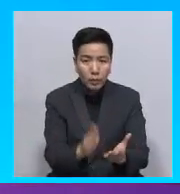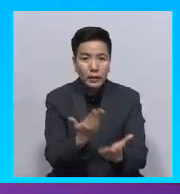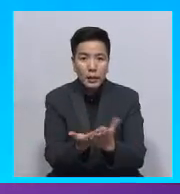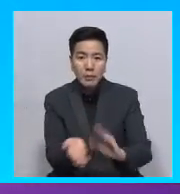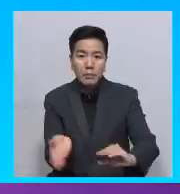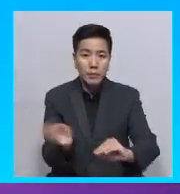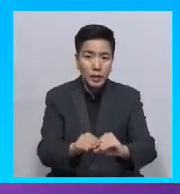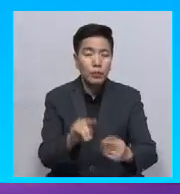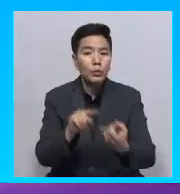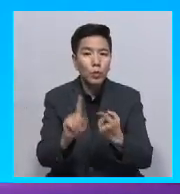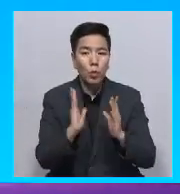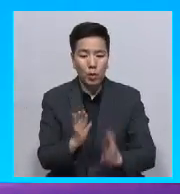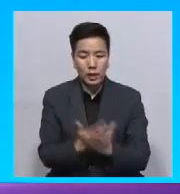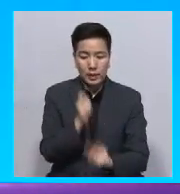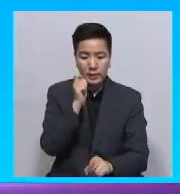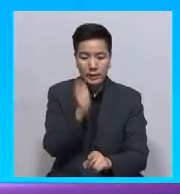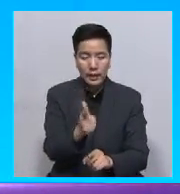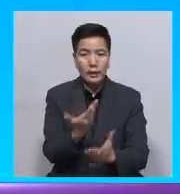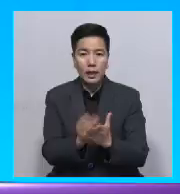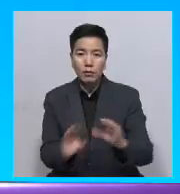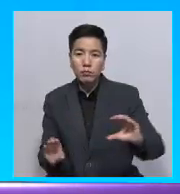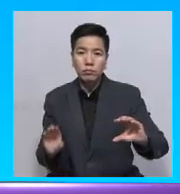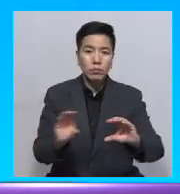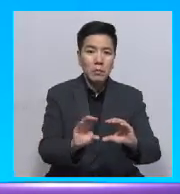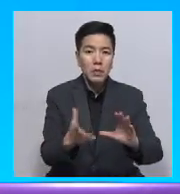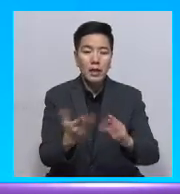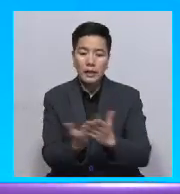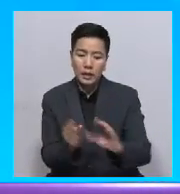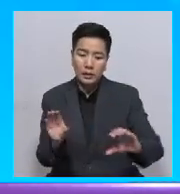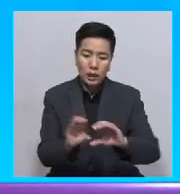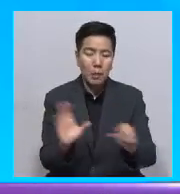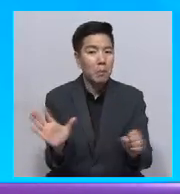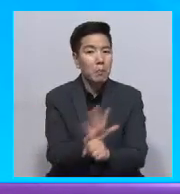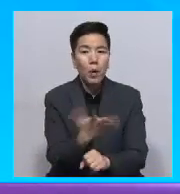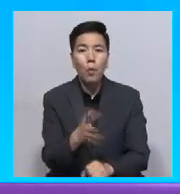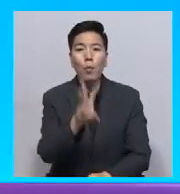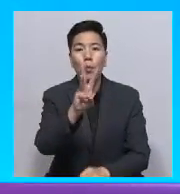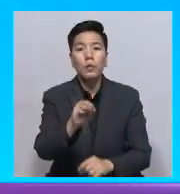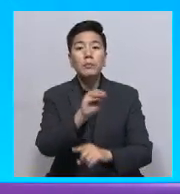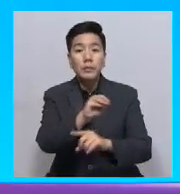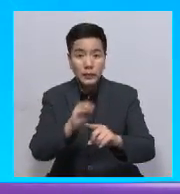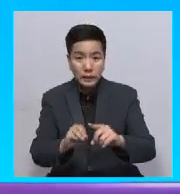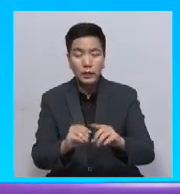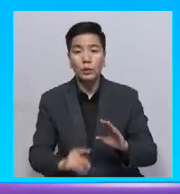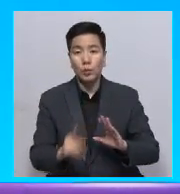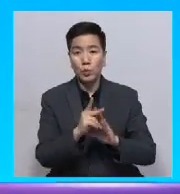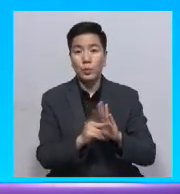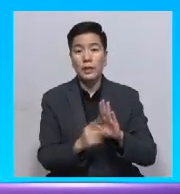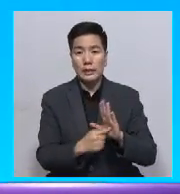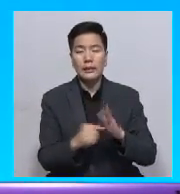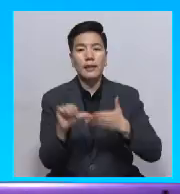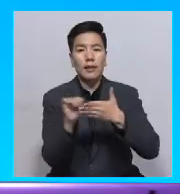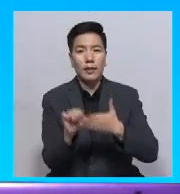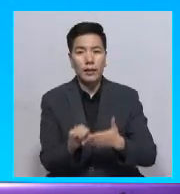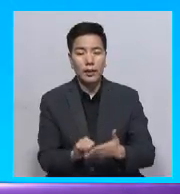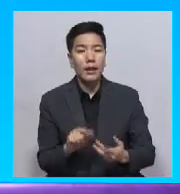และเงินเพิ่มนะคะกรณีที่นายจ้างไม่จ่ายเงินสมทบหรือจ่ายไม่ครบจำนวนร้อยละ60โดยในร่างกฎหมายนี้ได้ปรับ